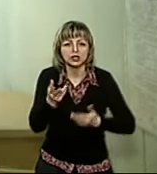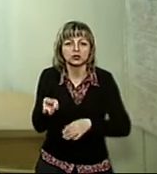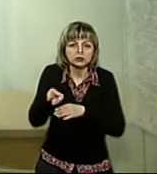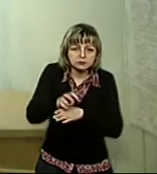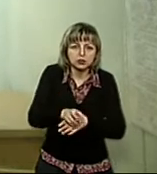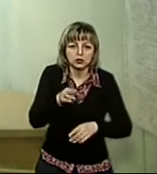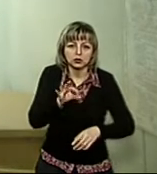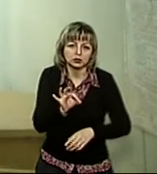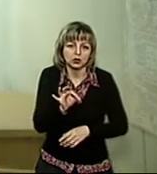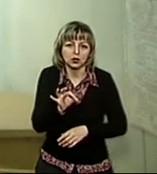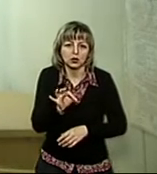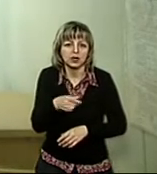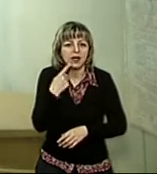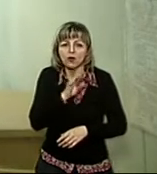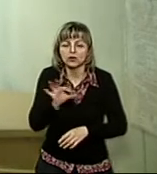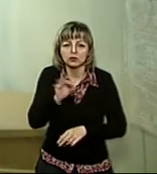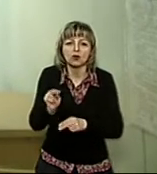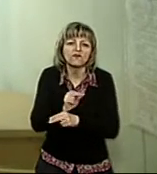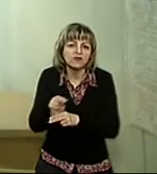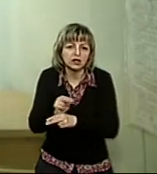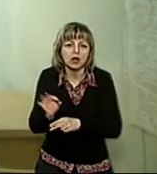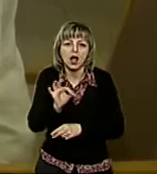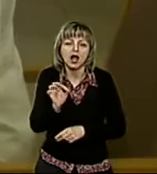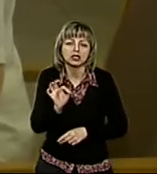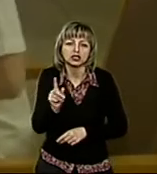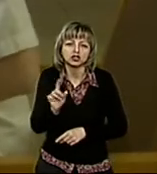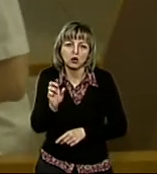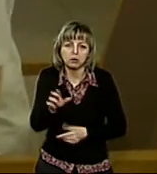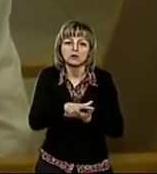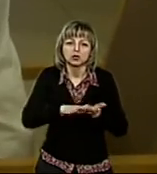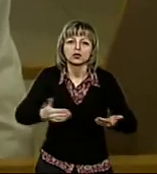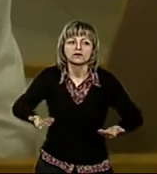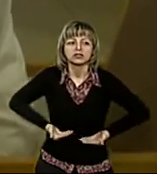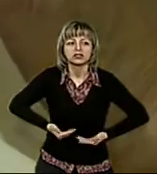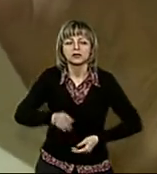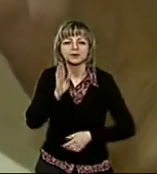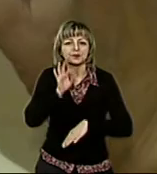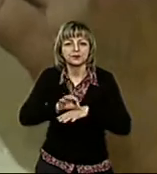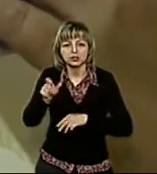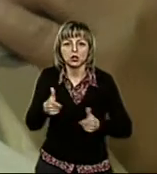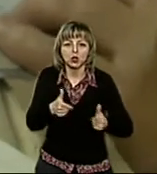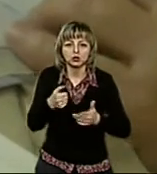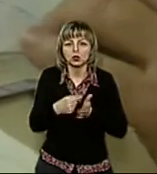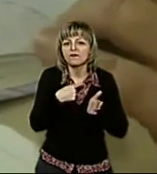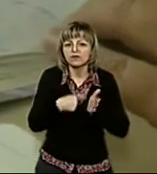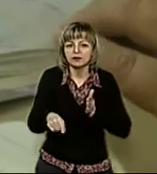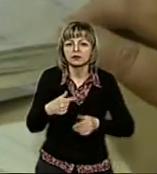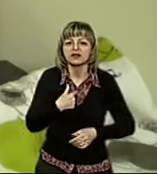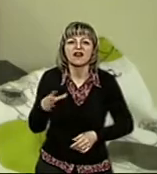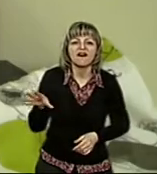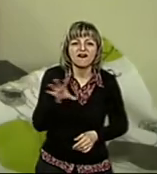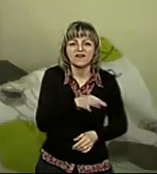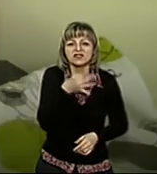звертається, то йде мова не про те, щоб вилікувати пацієнта, а щоб продовжити життя. Пацієнтка Ганна Назарова готується до виписки. Я